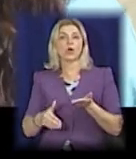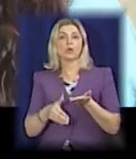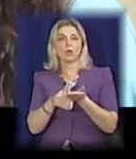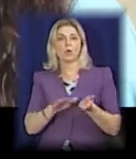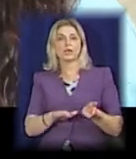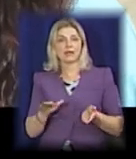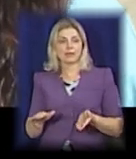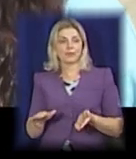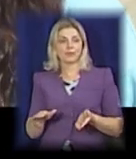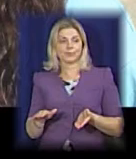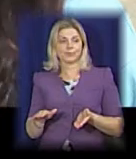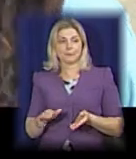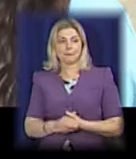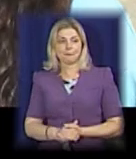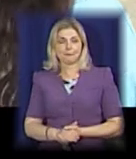допомогу